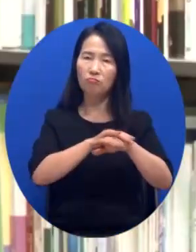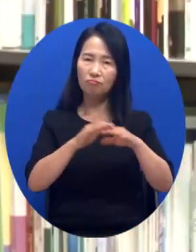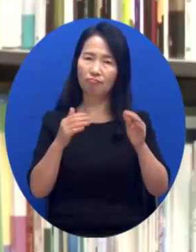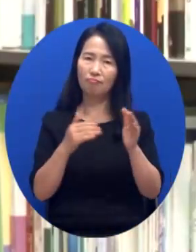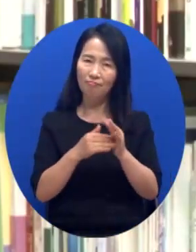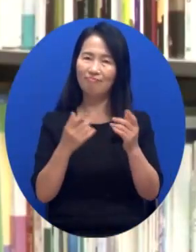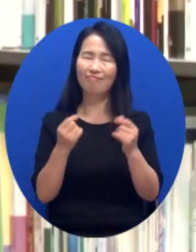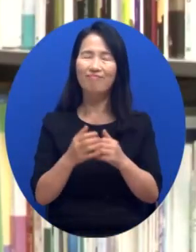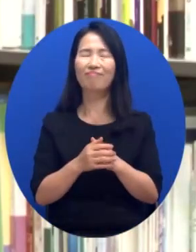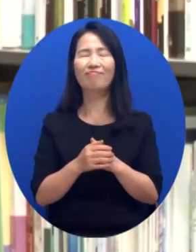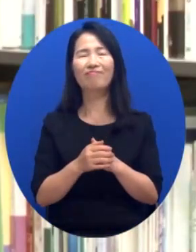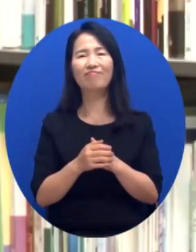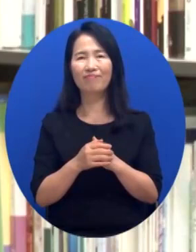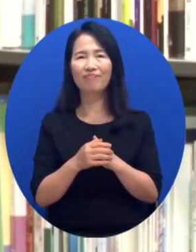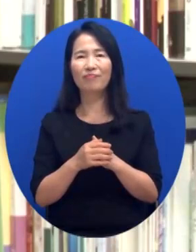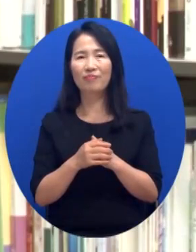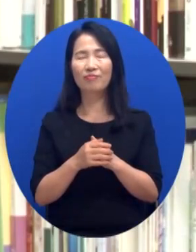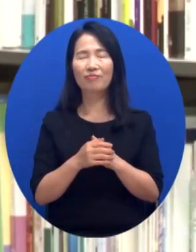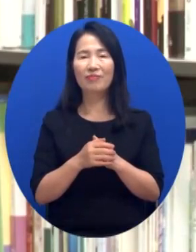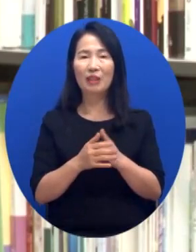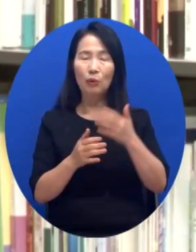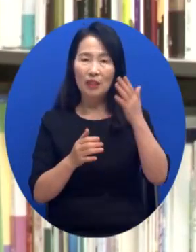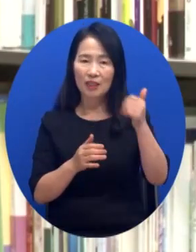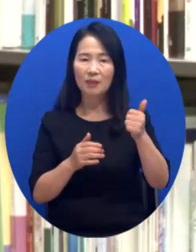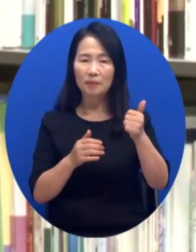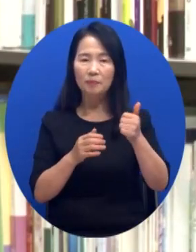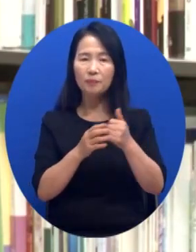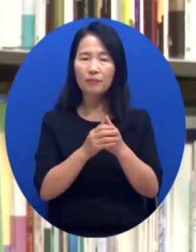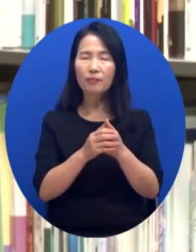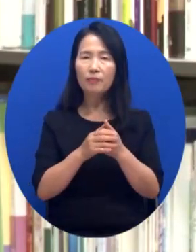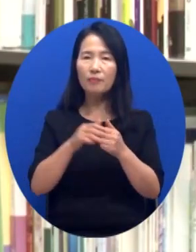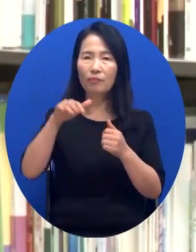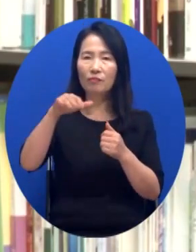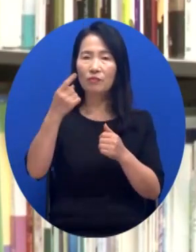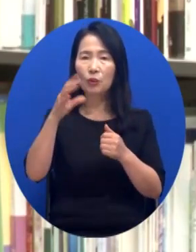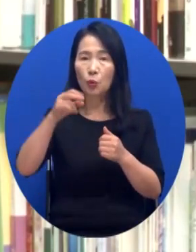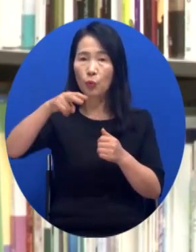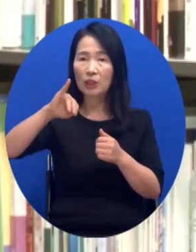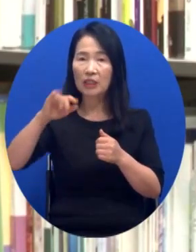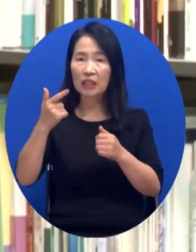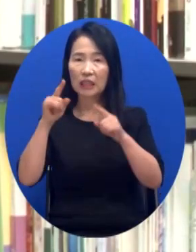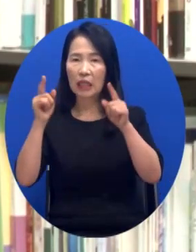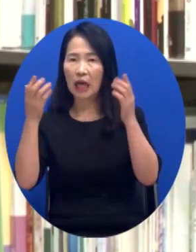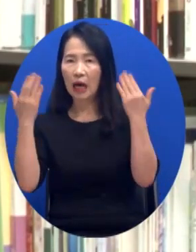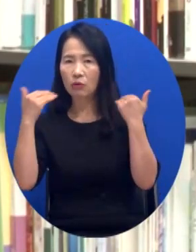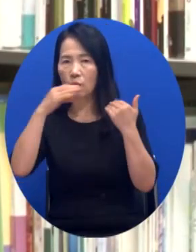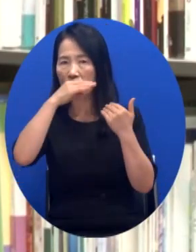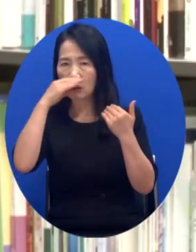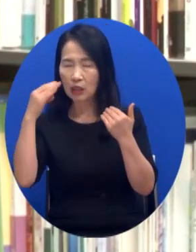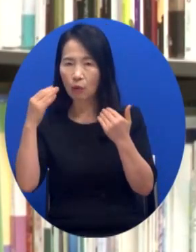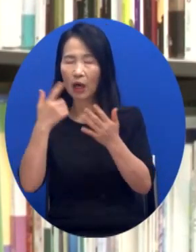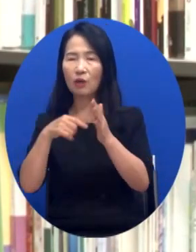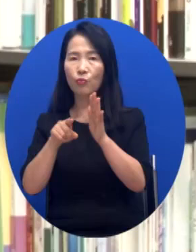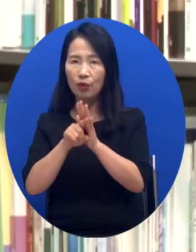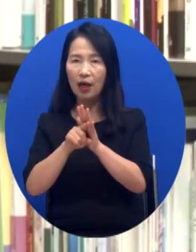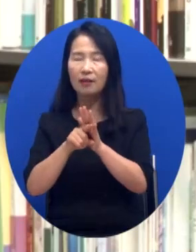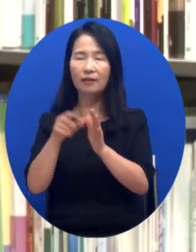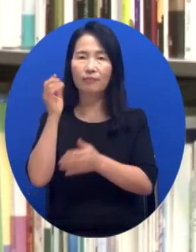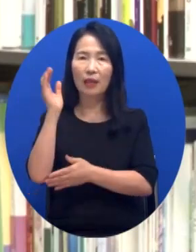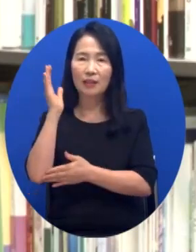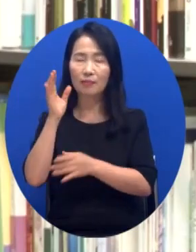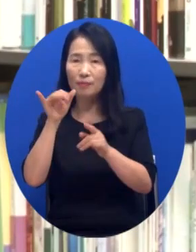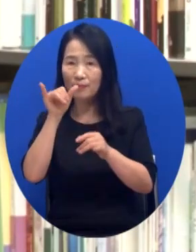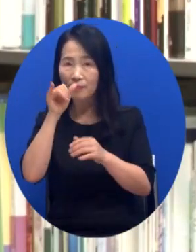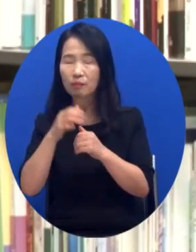예. 총 회장님, 이 총신대 정상화에 대한 포부도 밝히셨어요. 이 총신 정상화 위해서